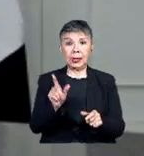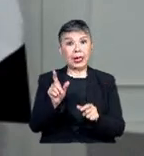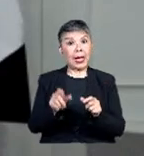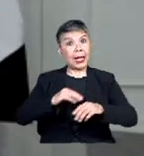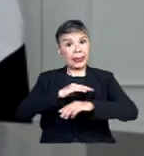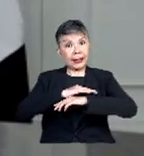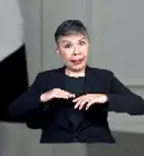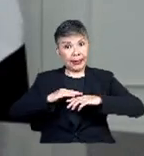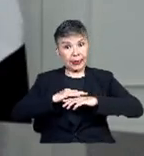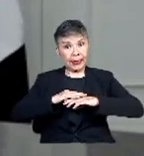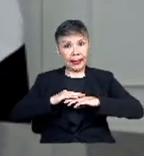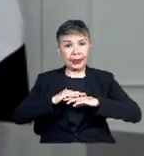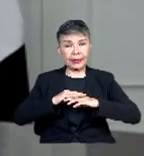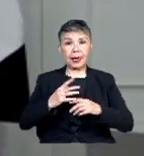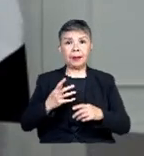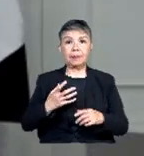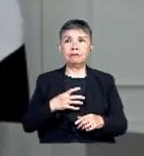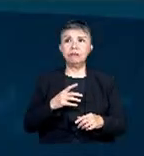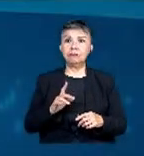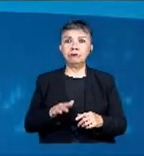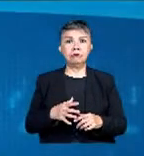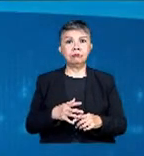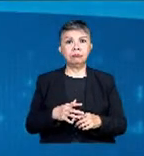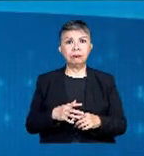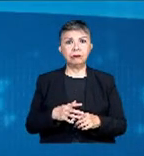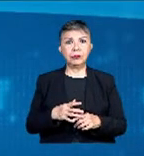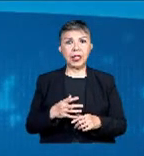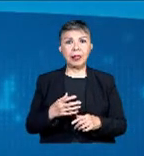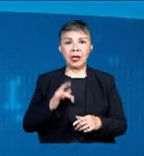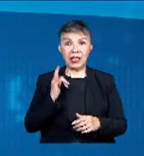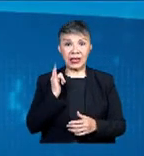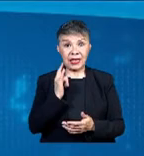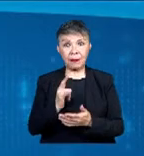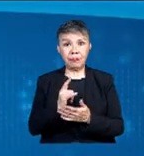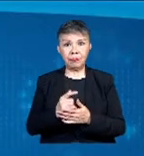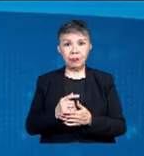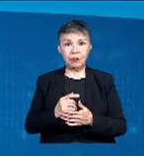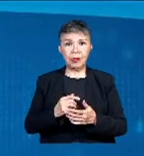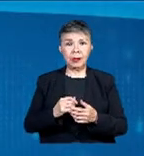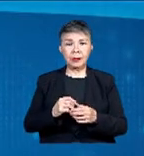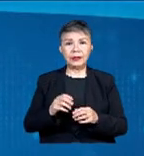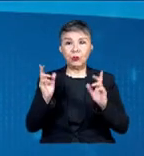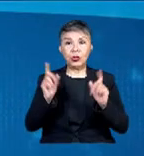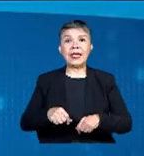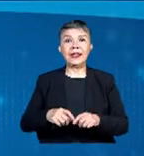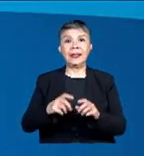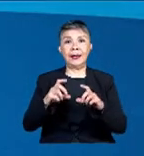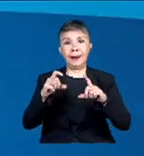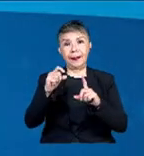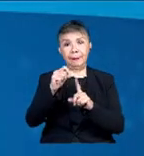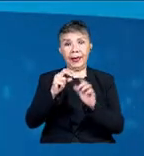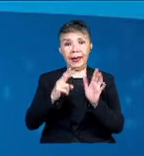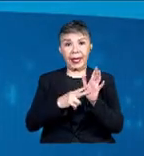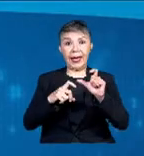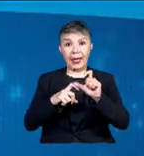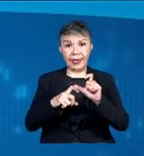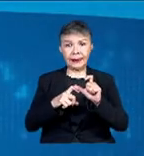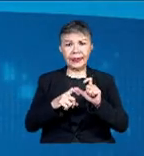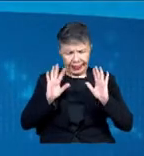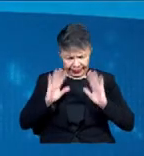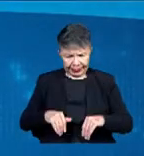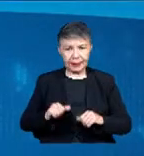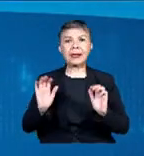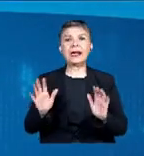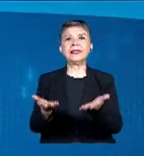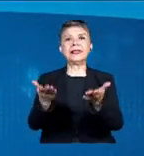juga bagi yang berminat berkarir di PNS, itu juga sudah kita